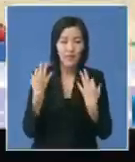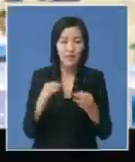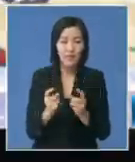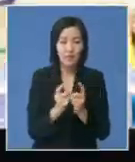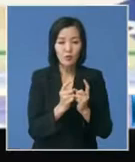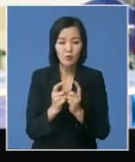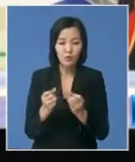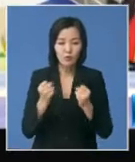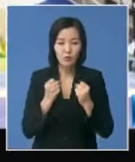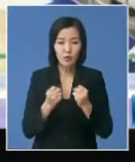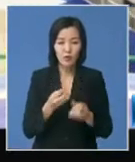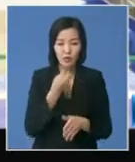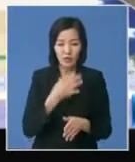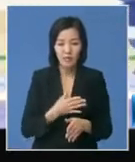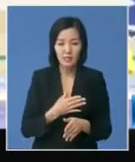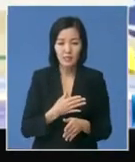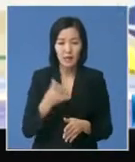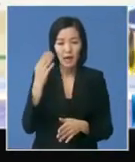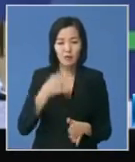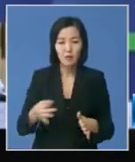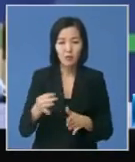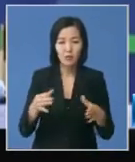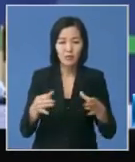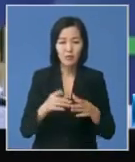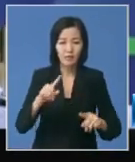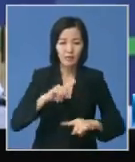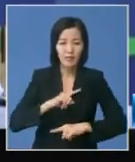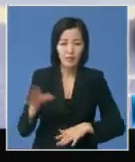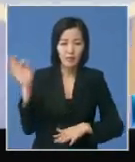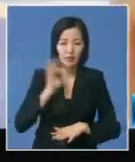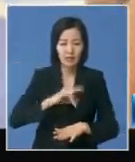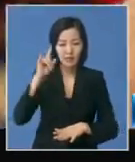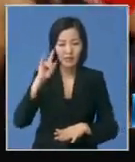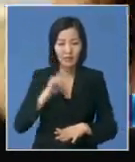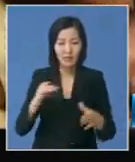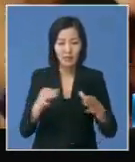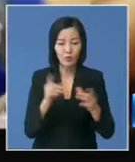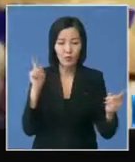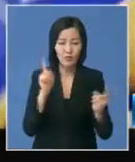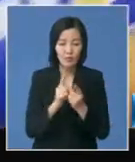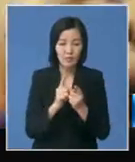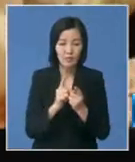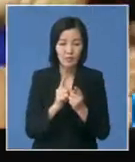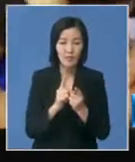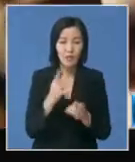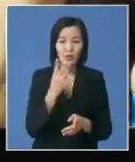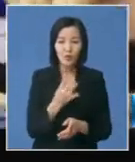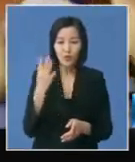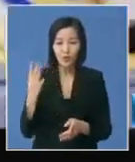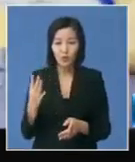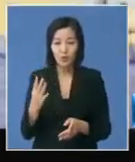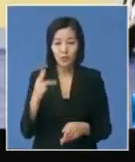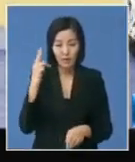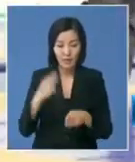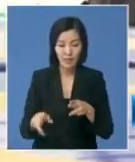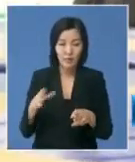балуандары да биыл жарады. Алматы облысының құрама командасы финалда Шығыс Қазақстан өңірінің спортшыларымен жолықты. Тартысы өткен кездесу 4-4 есебімен